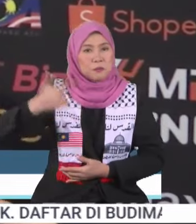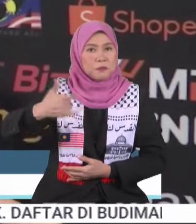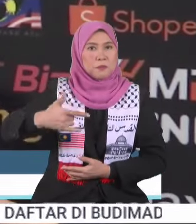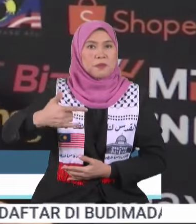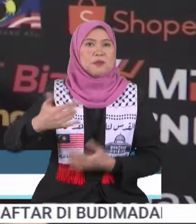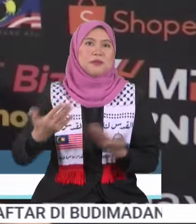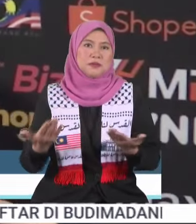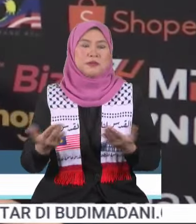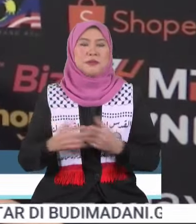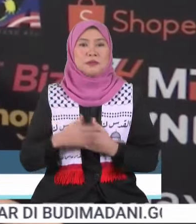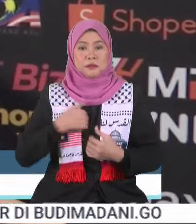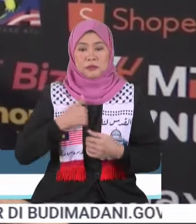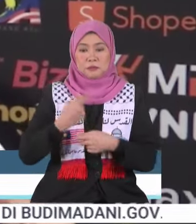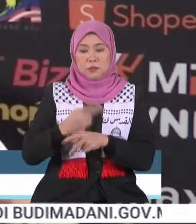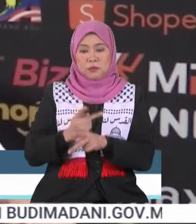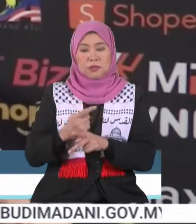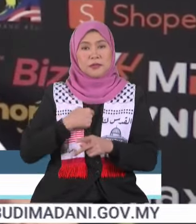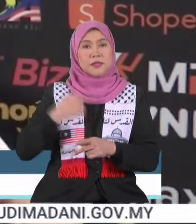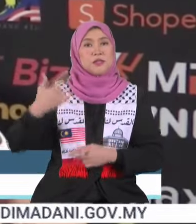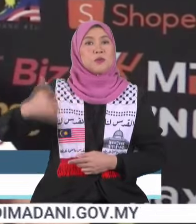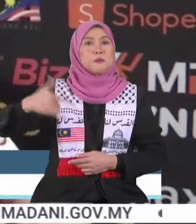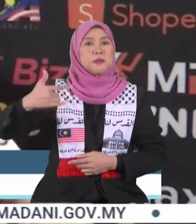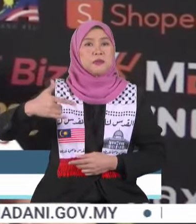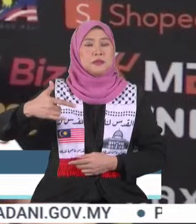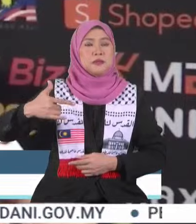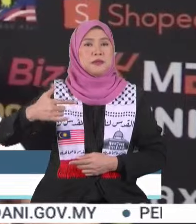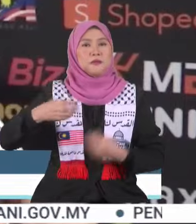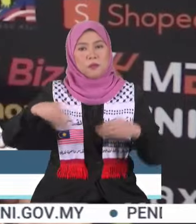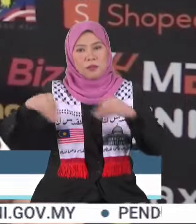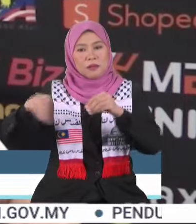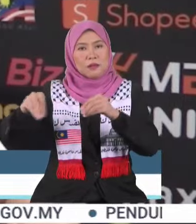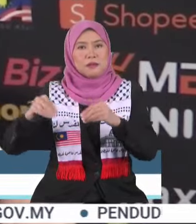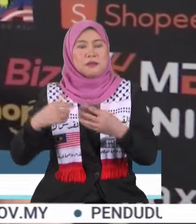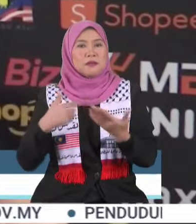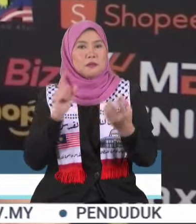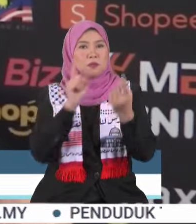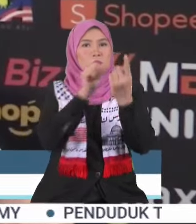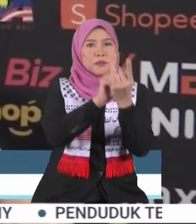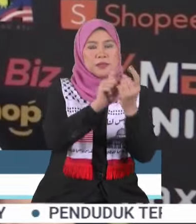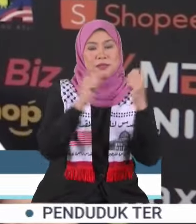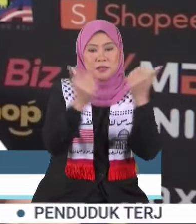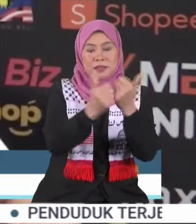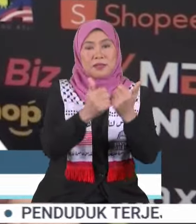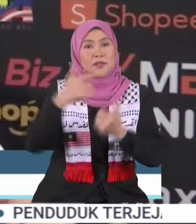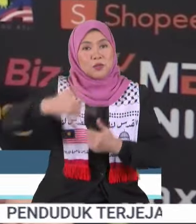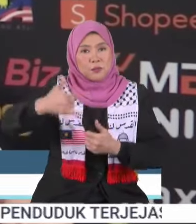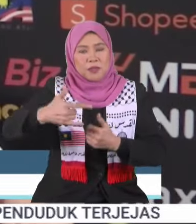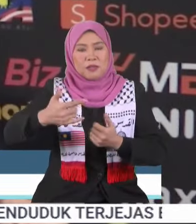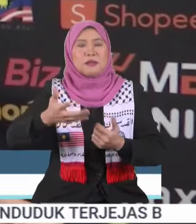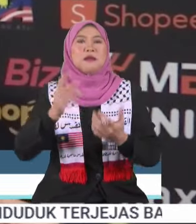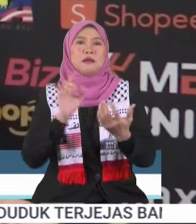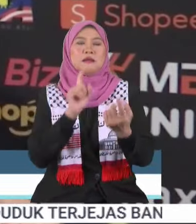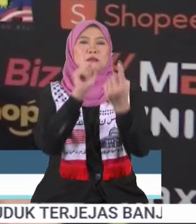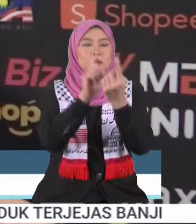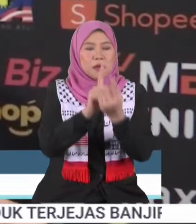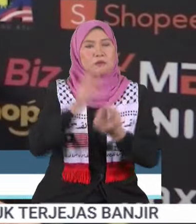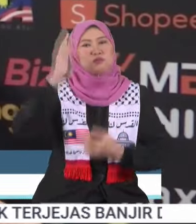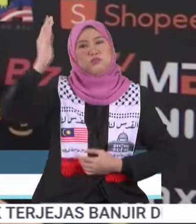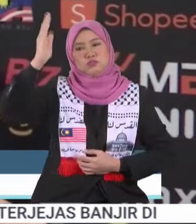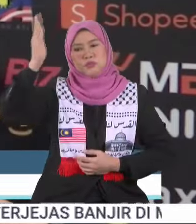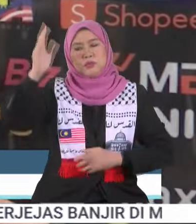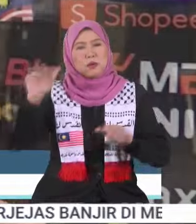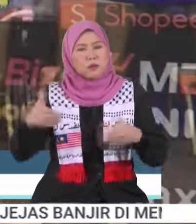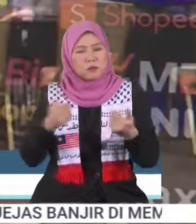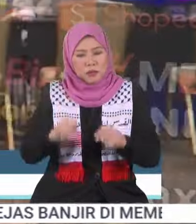Shopee. Macam saya, produk saya banyak lebih pada Shopee. So bila kita dapat jumpa dengan agensi Shopee, kita dapat tahu okey Shopee punya link